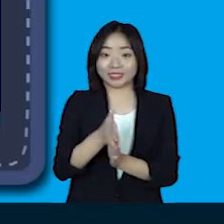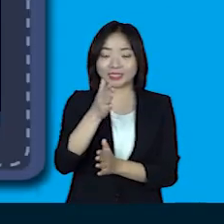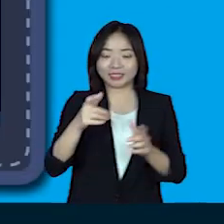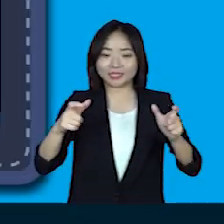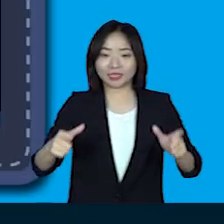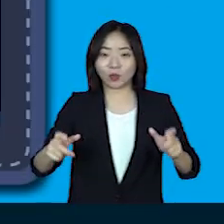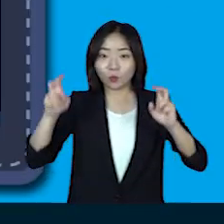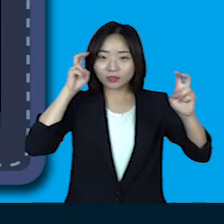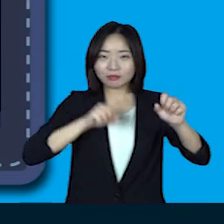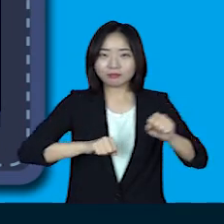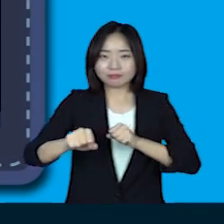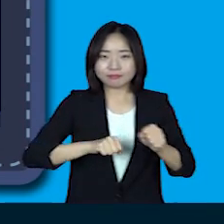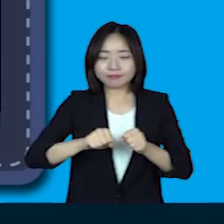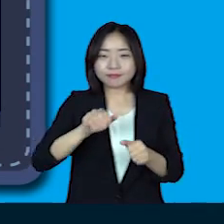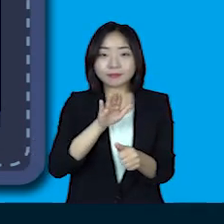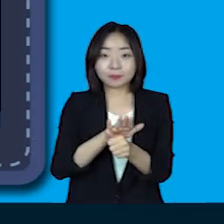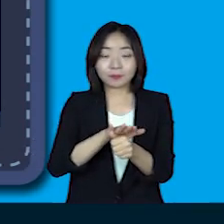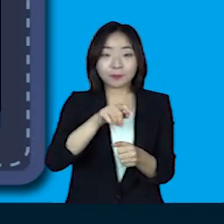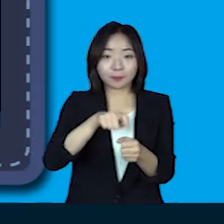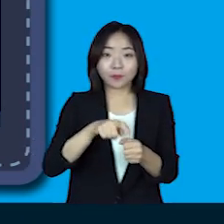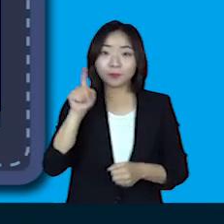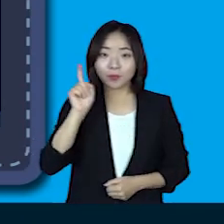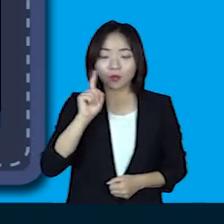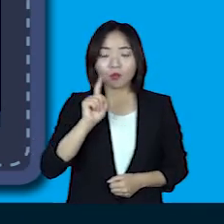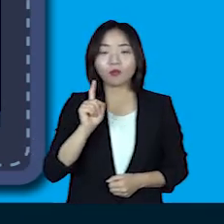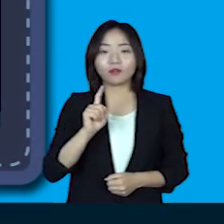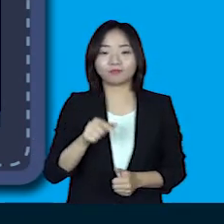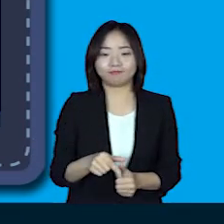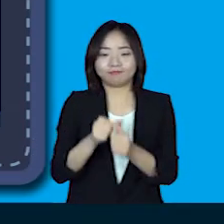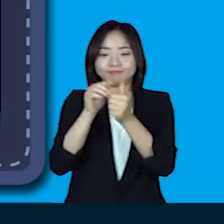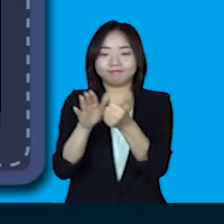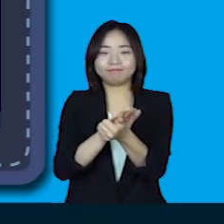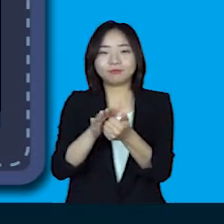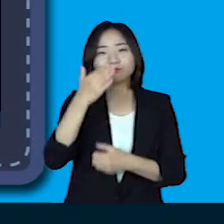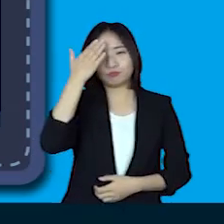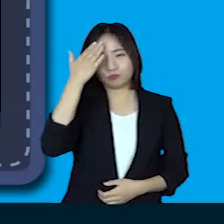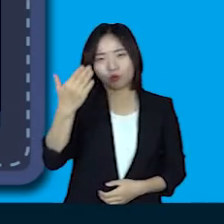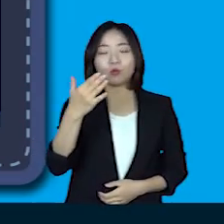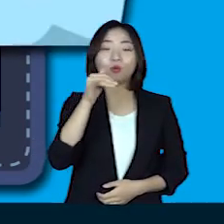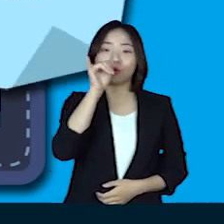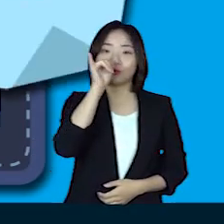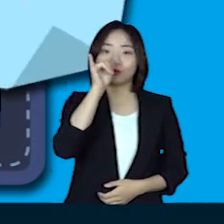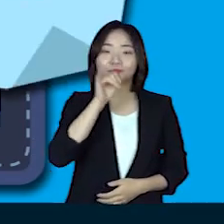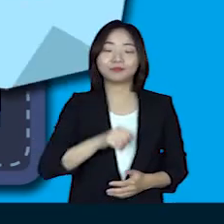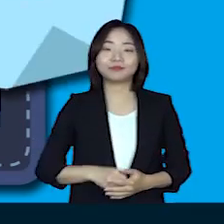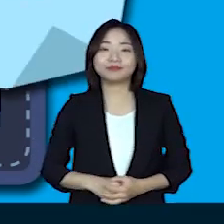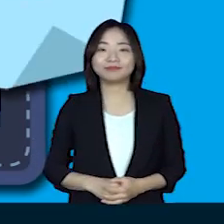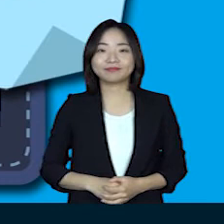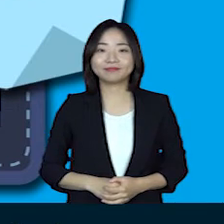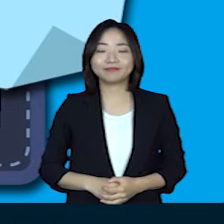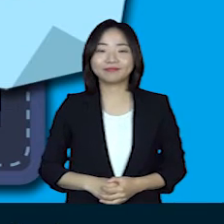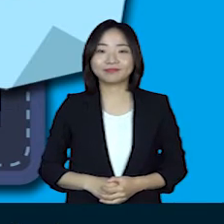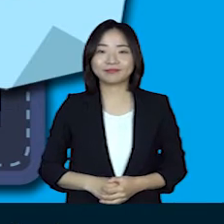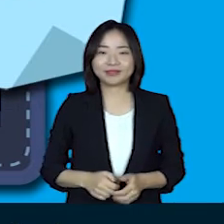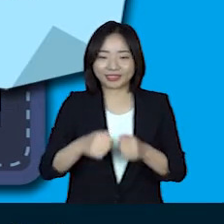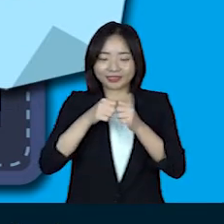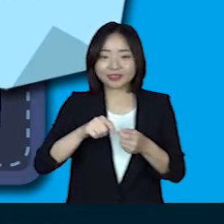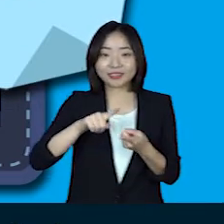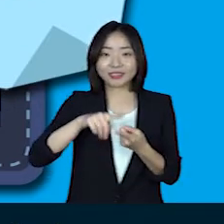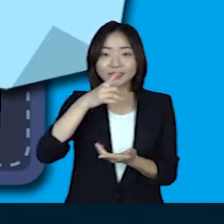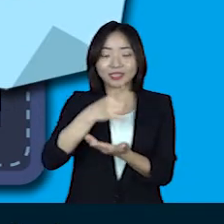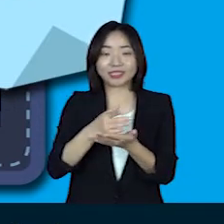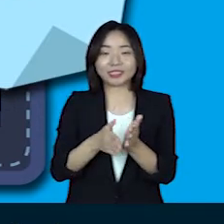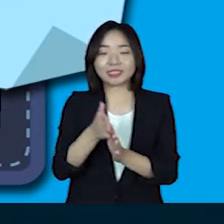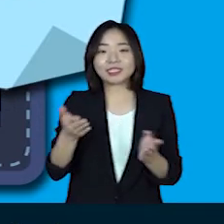천안시에서는 지역기업들의 원활한 기업 활동을 위한 지원의 일환으로 무료 채용지원 서비스를 시행하고 있습니다. 자세한